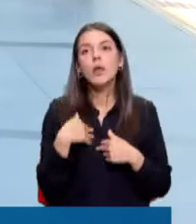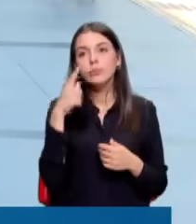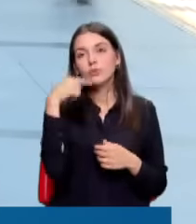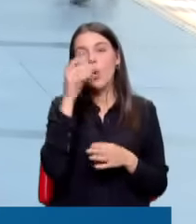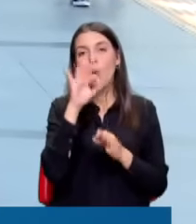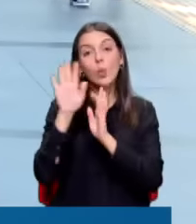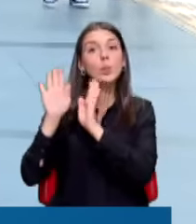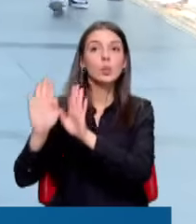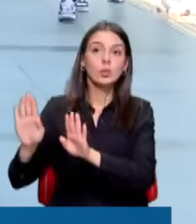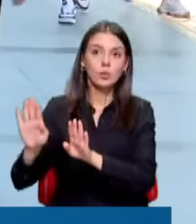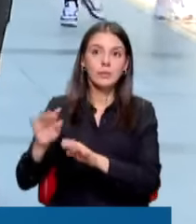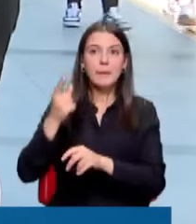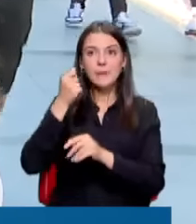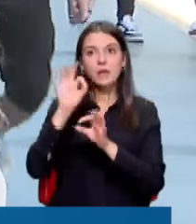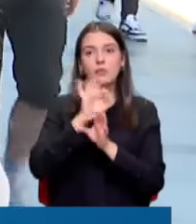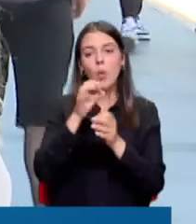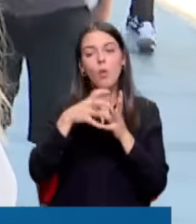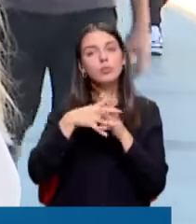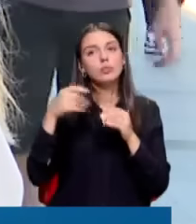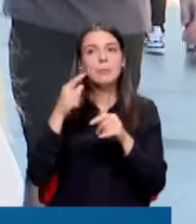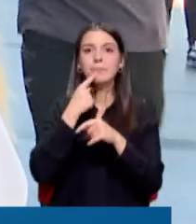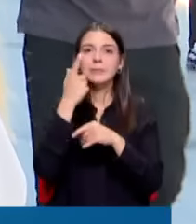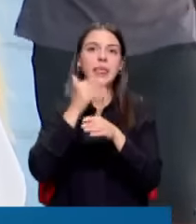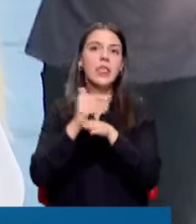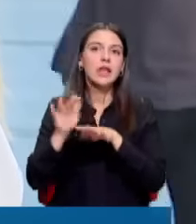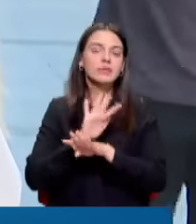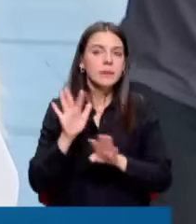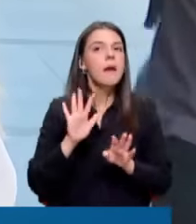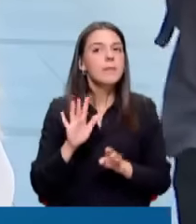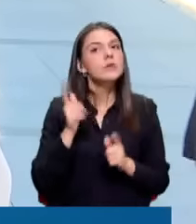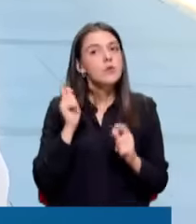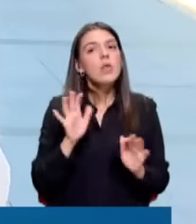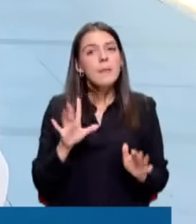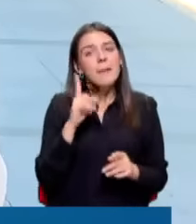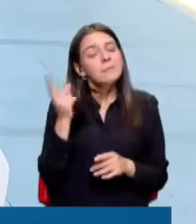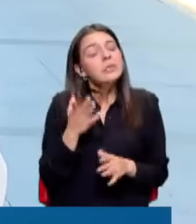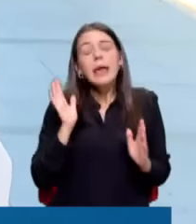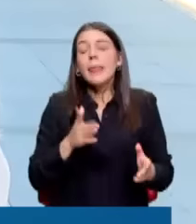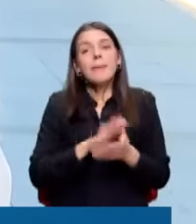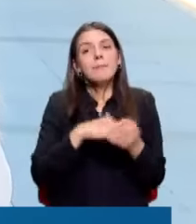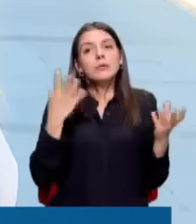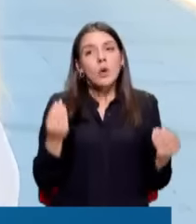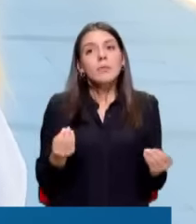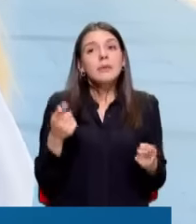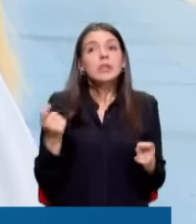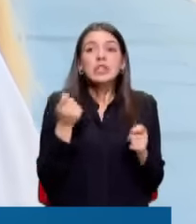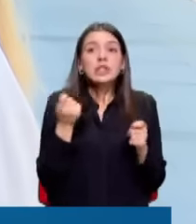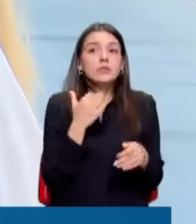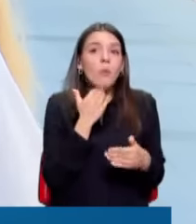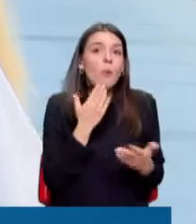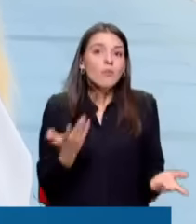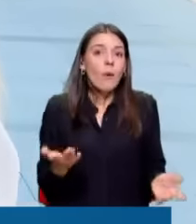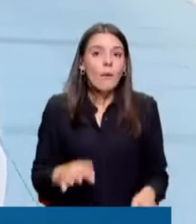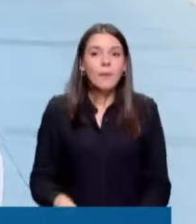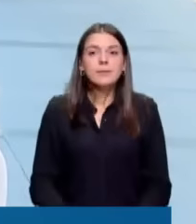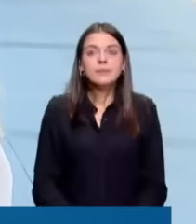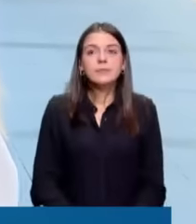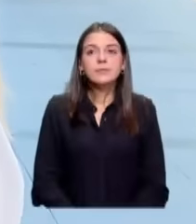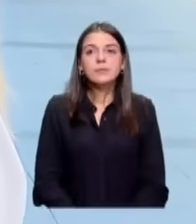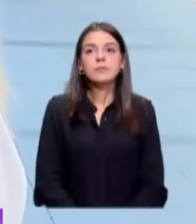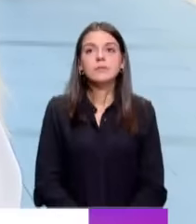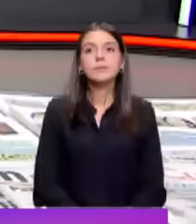dondurdum. O yüzden biraz okulum uzadı. Ama zorladı. Bir şekilde mezun oldum. Ama şimdi mesela işimi yapamıyorum yani.